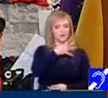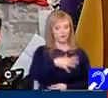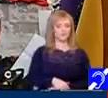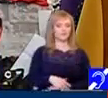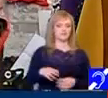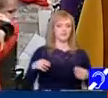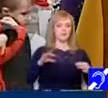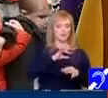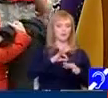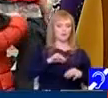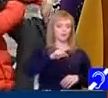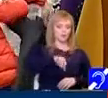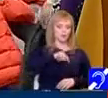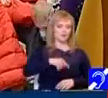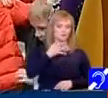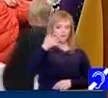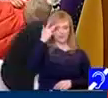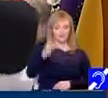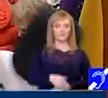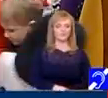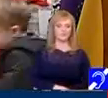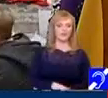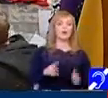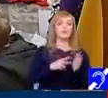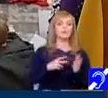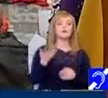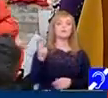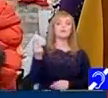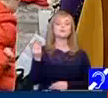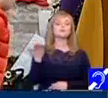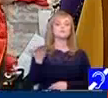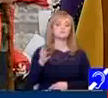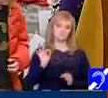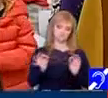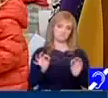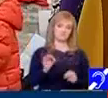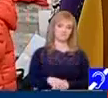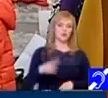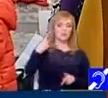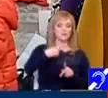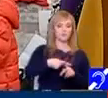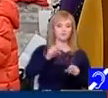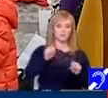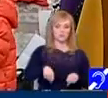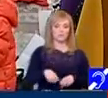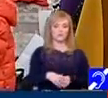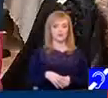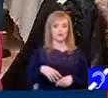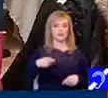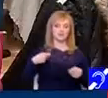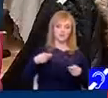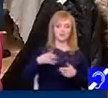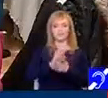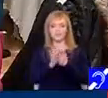foarte mult, bluzițe mai ales, pentru vară. Prețurile cum vi se par? Prețurile foarte bune, plus la asta putem și